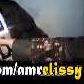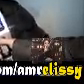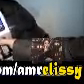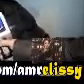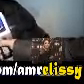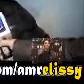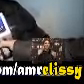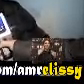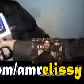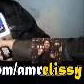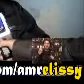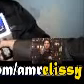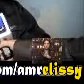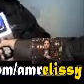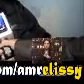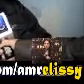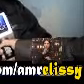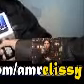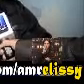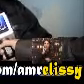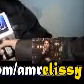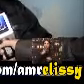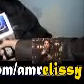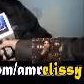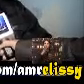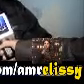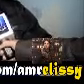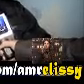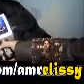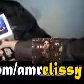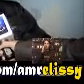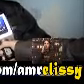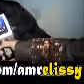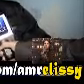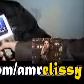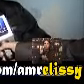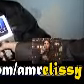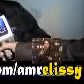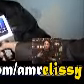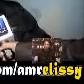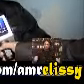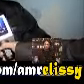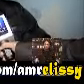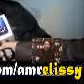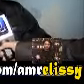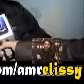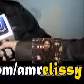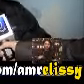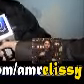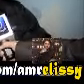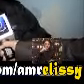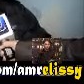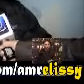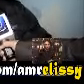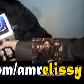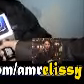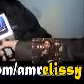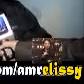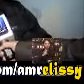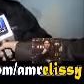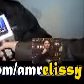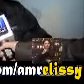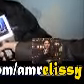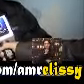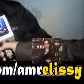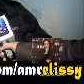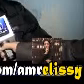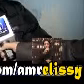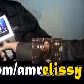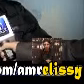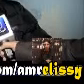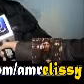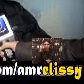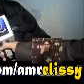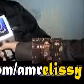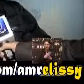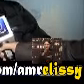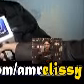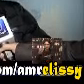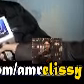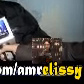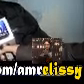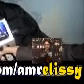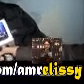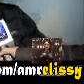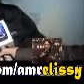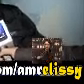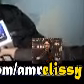اخرج واتفسح وممكن اروح مشاويري واتعامل مع الناس والبشريه. حقيقه انا بشكره الاستاذ عمرو